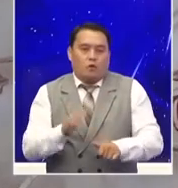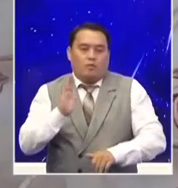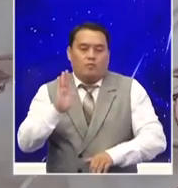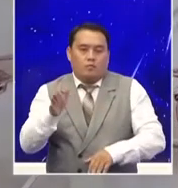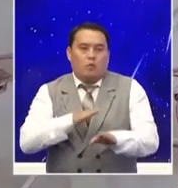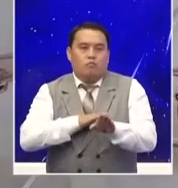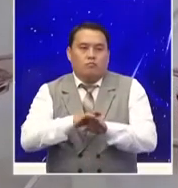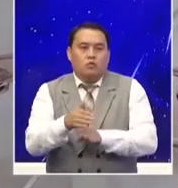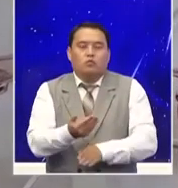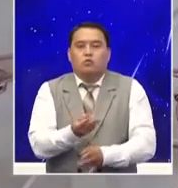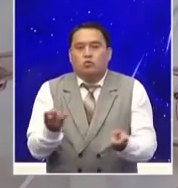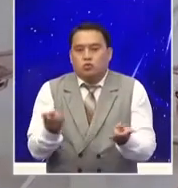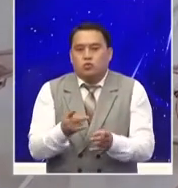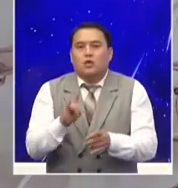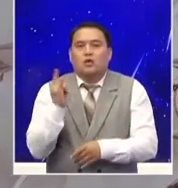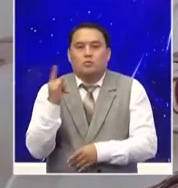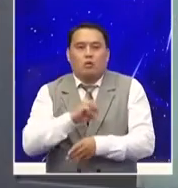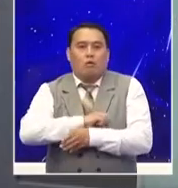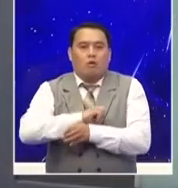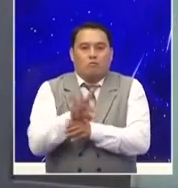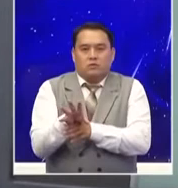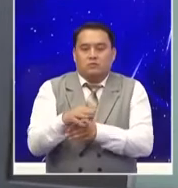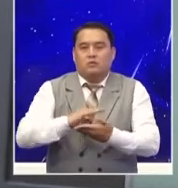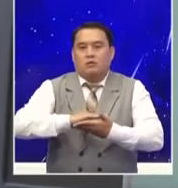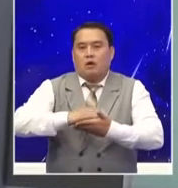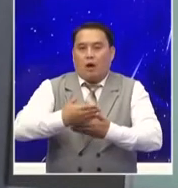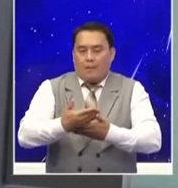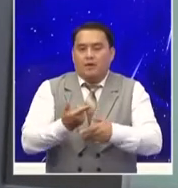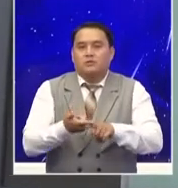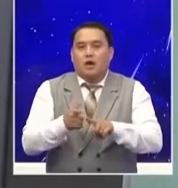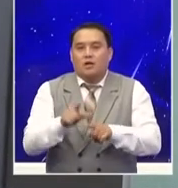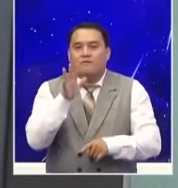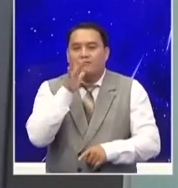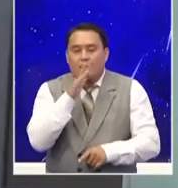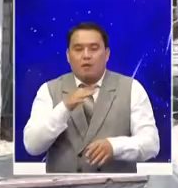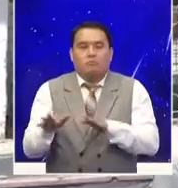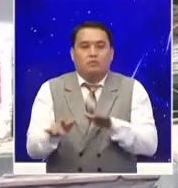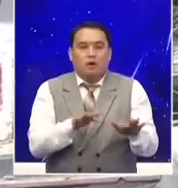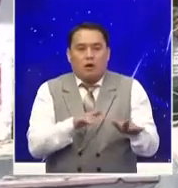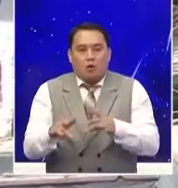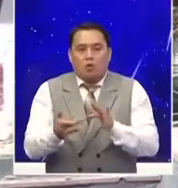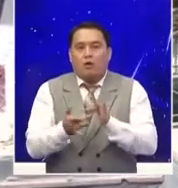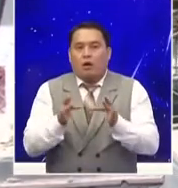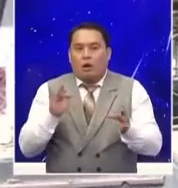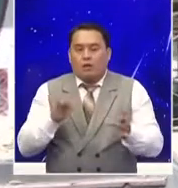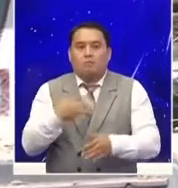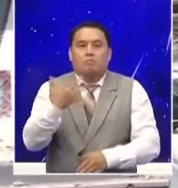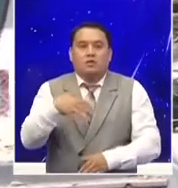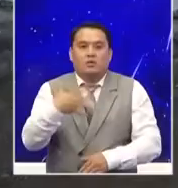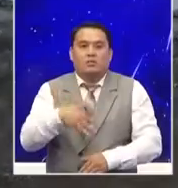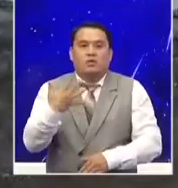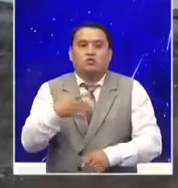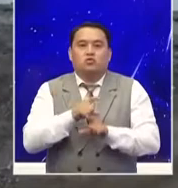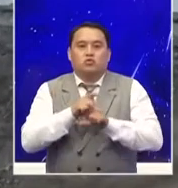знаний каждый нуждающийся ребенок будет обеспечен компьютерной техникой. А за это время, пока учебный процесс проходит онлайн, порядка 55